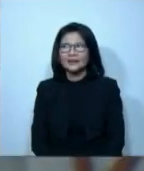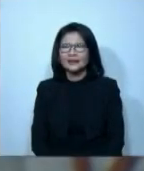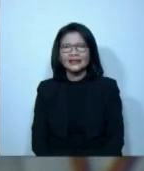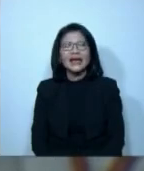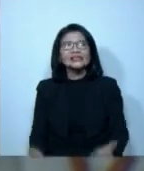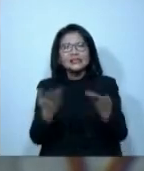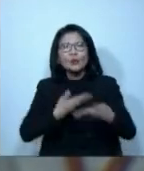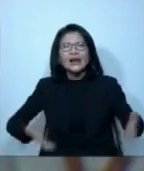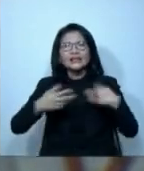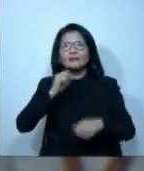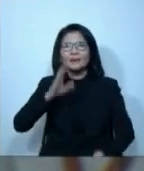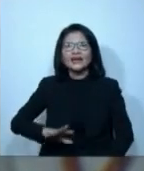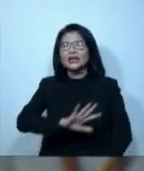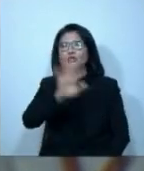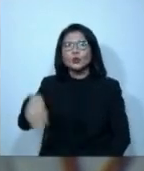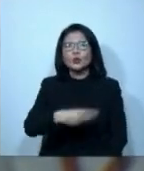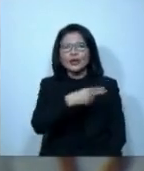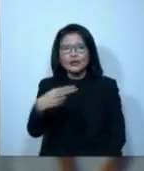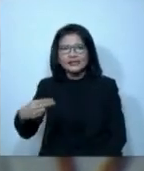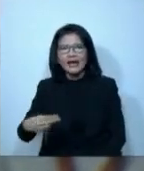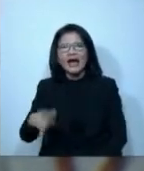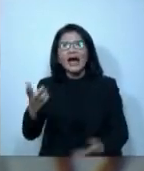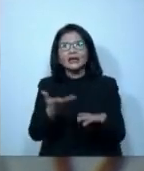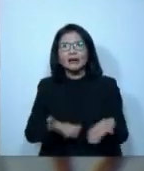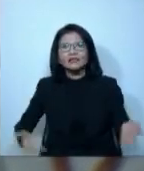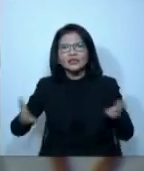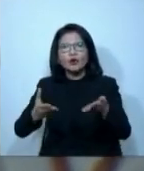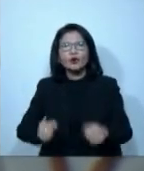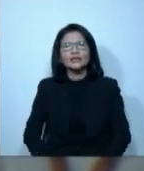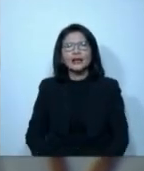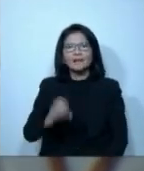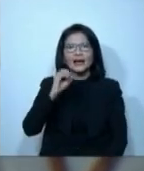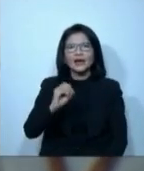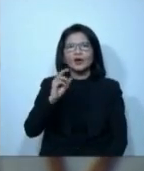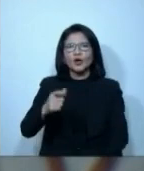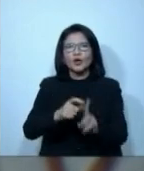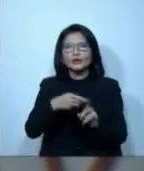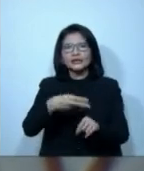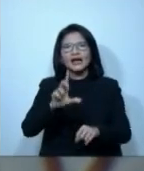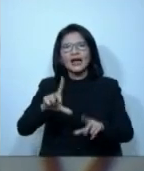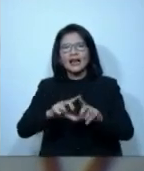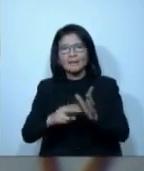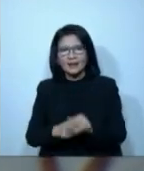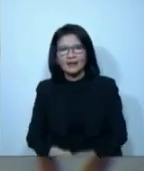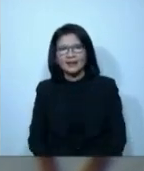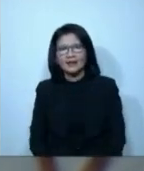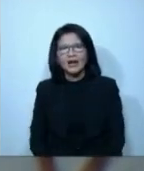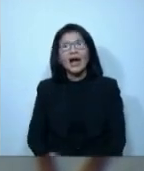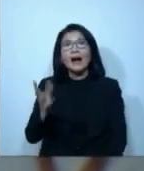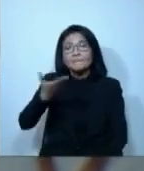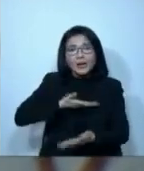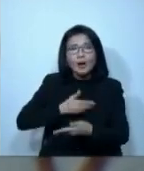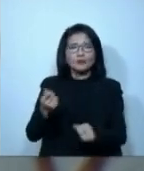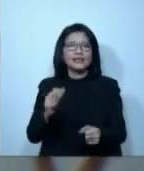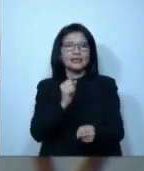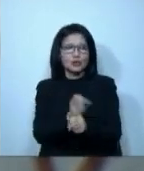menyebalkan. Di seluruh Indonesia kita menghadapi fenomena ordal. Mau ikut kesebelasan ada ordalnya. Mau masuk